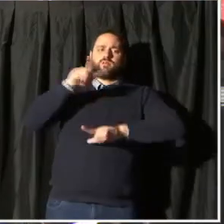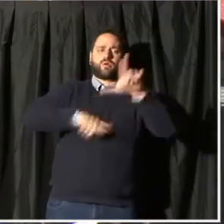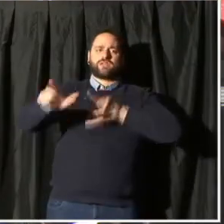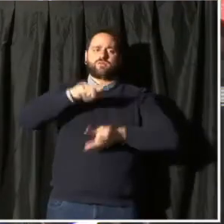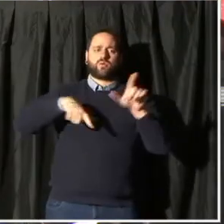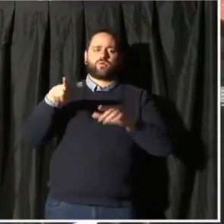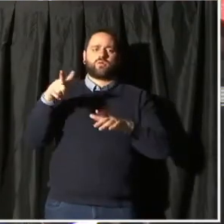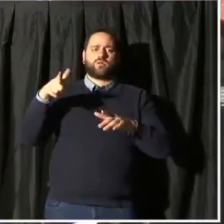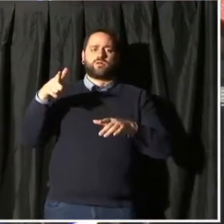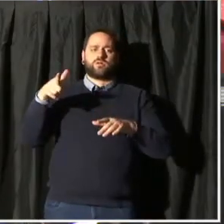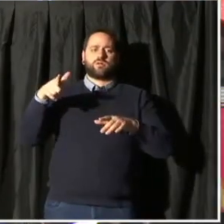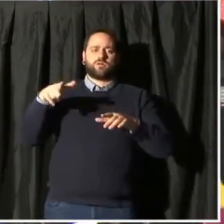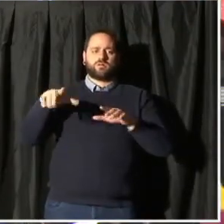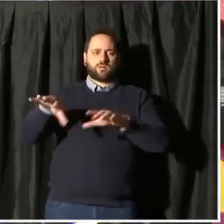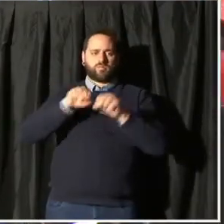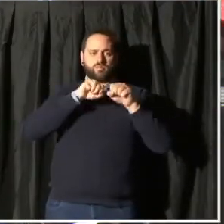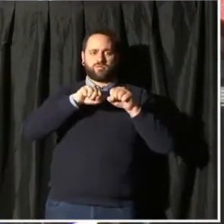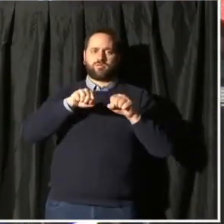l